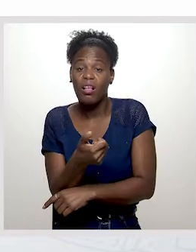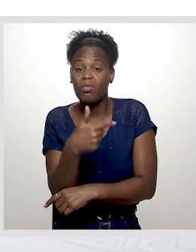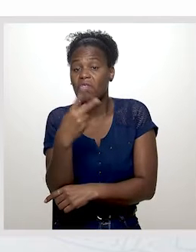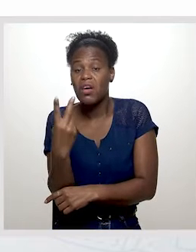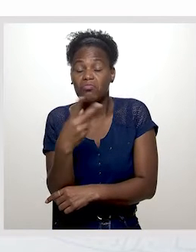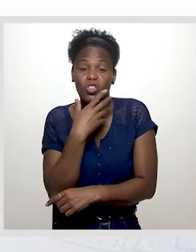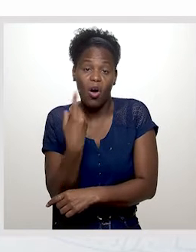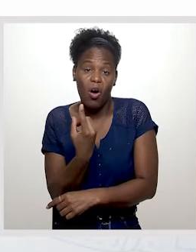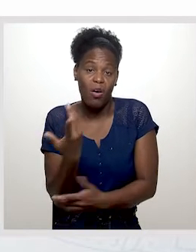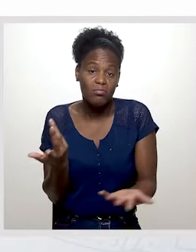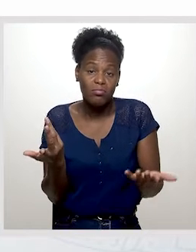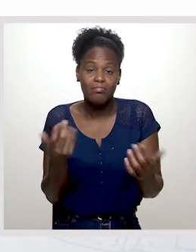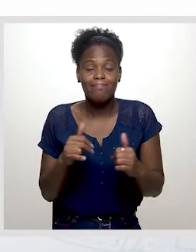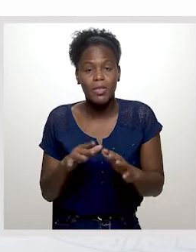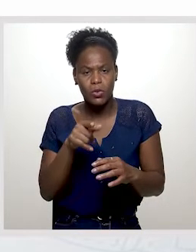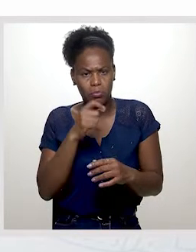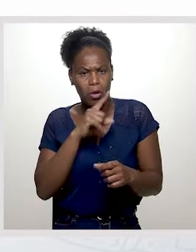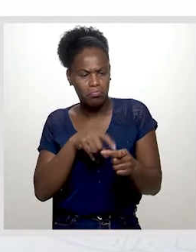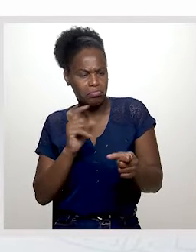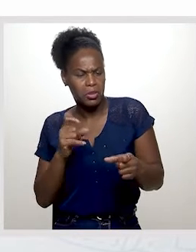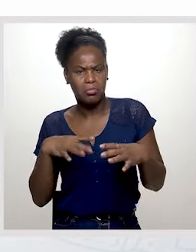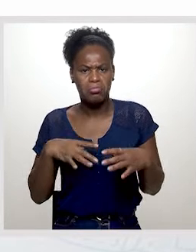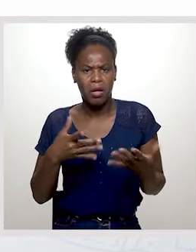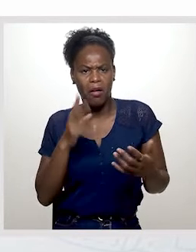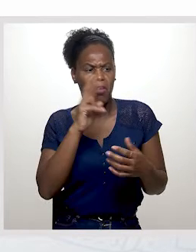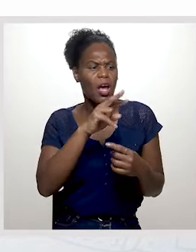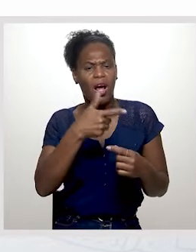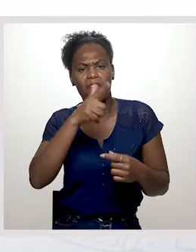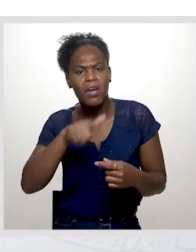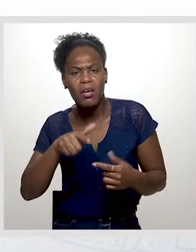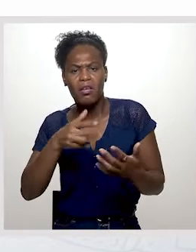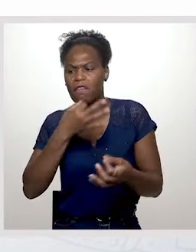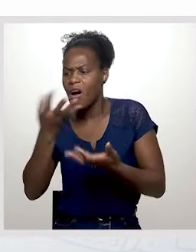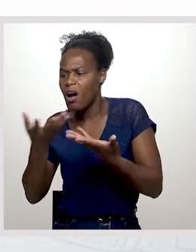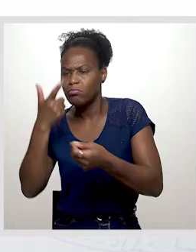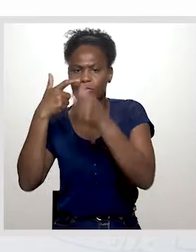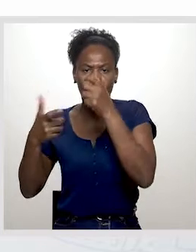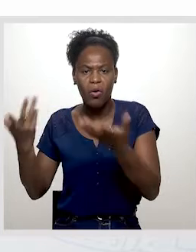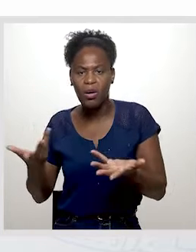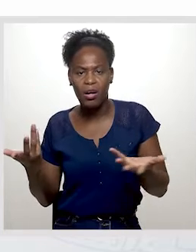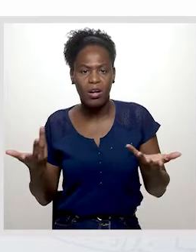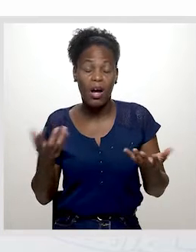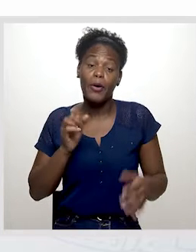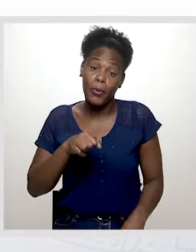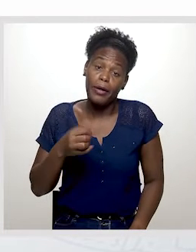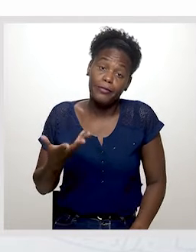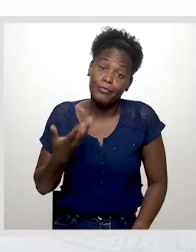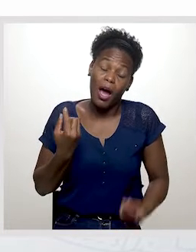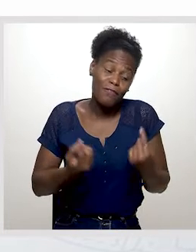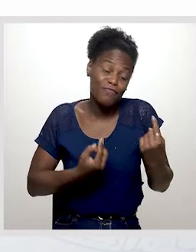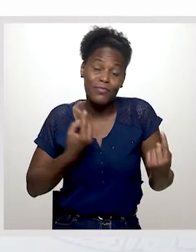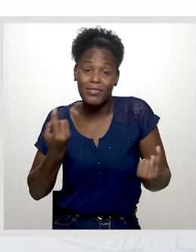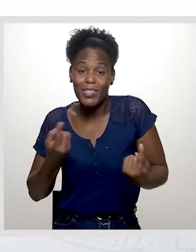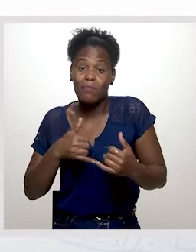seul. Mais tu peux sortir, aller dans un café, parler à des gens. Oui,